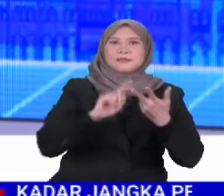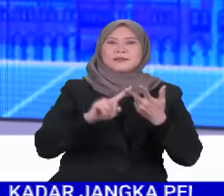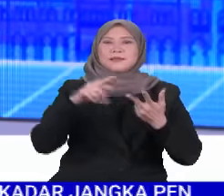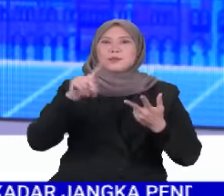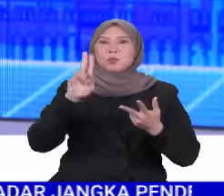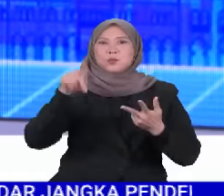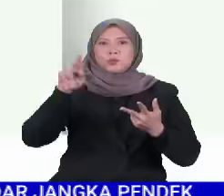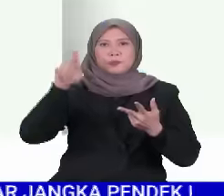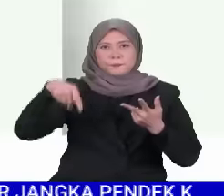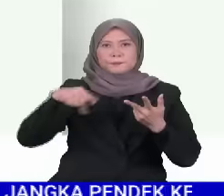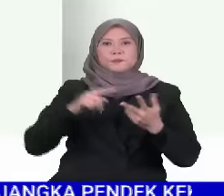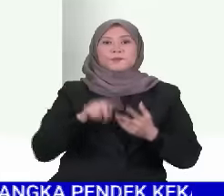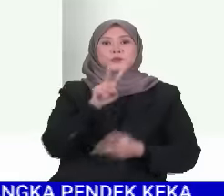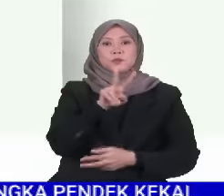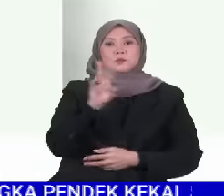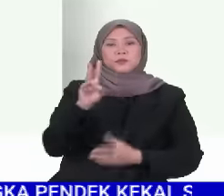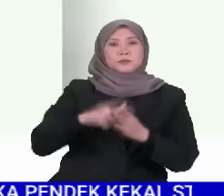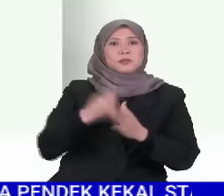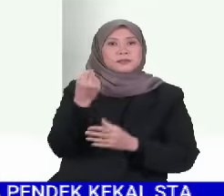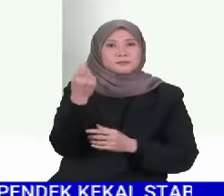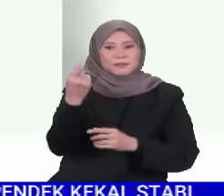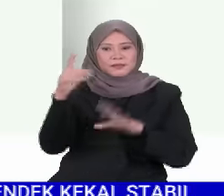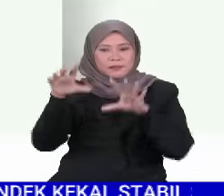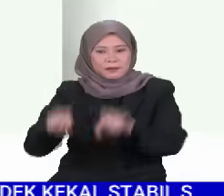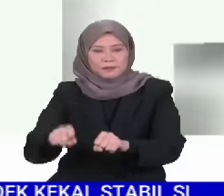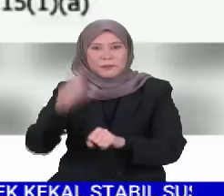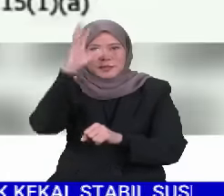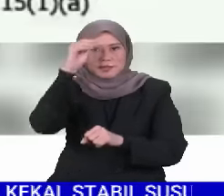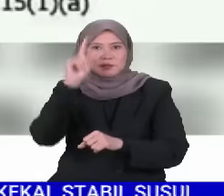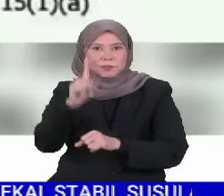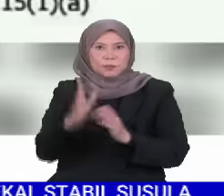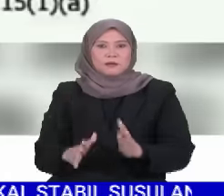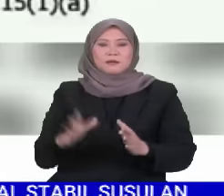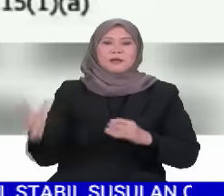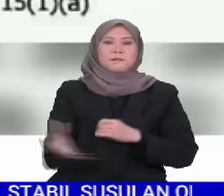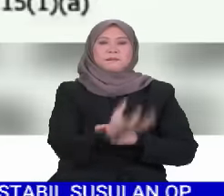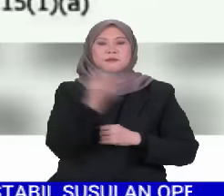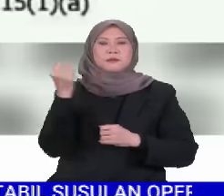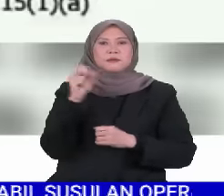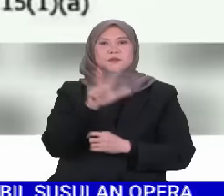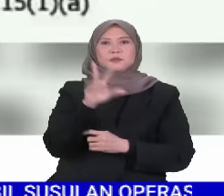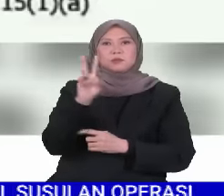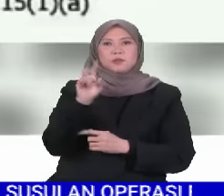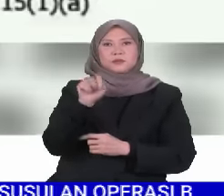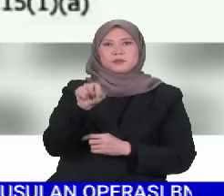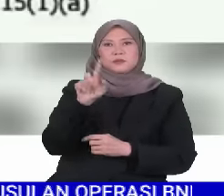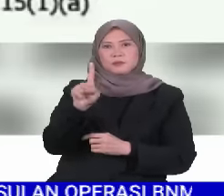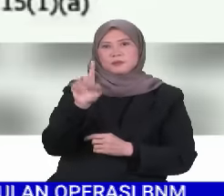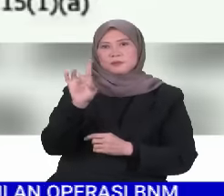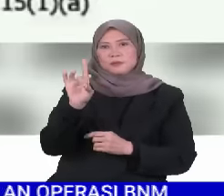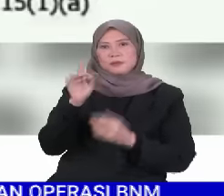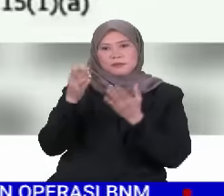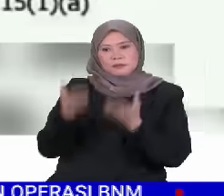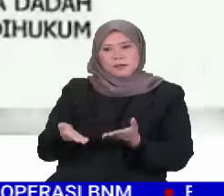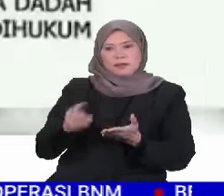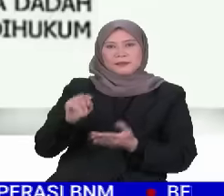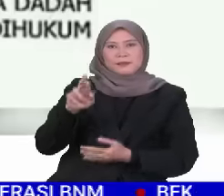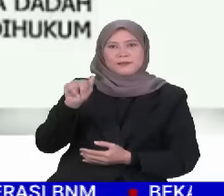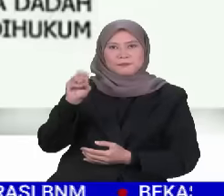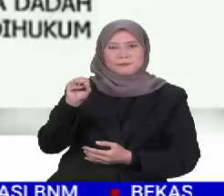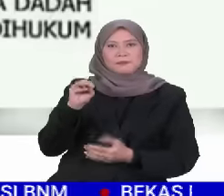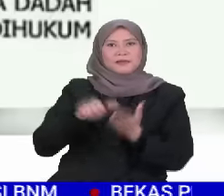pada 27 November menahan seorang lelaki diperbahas dan merampas 37 perpuluhan 18 gram dada